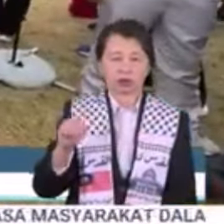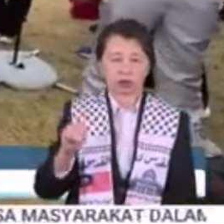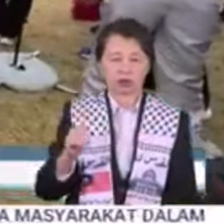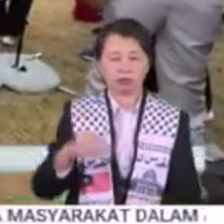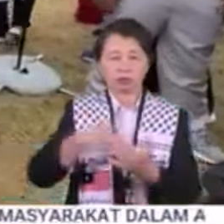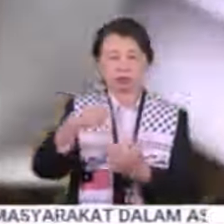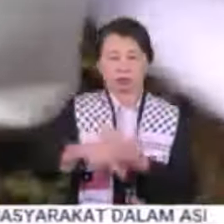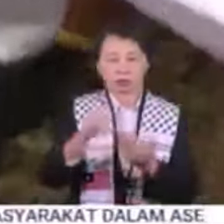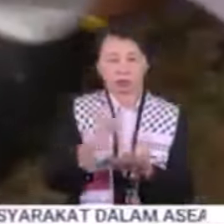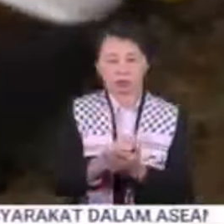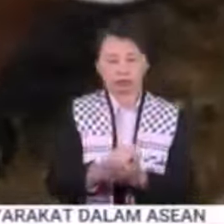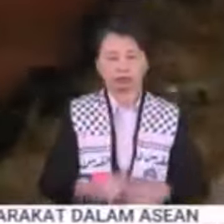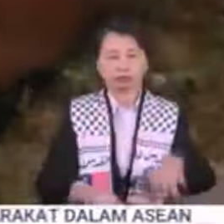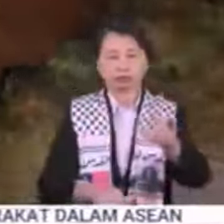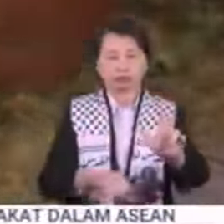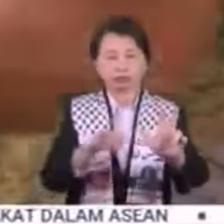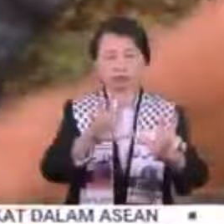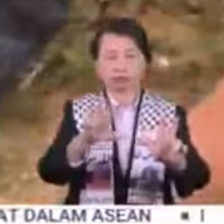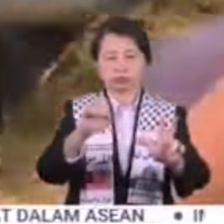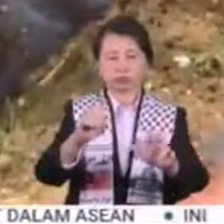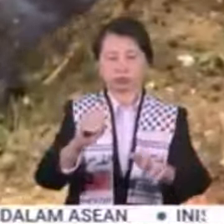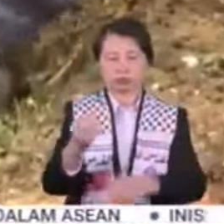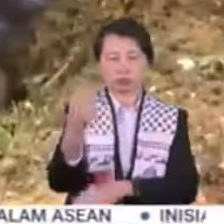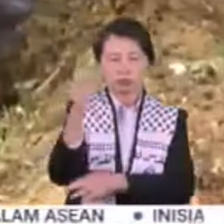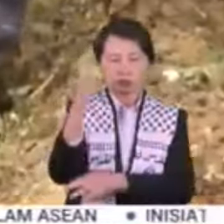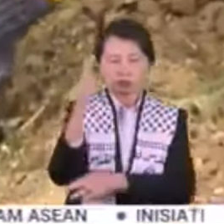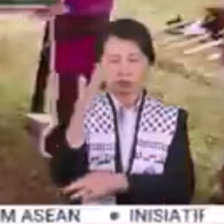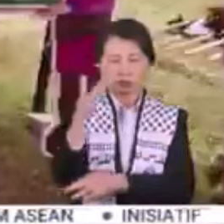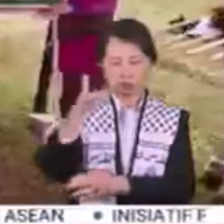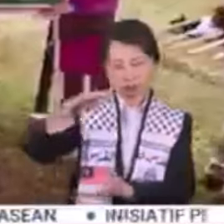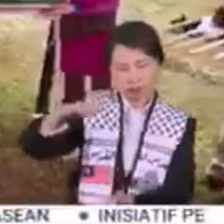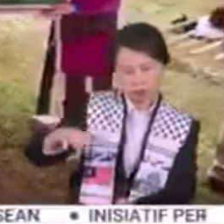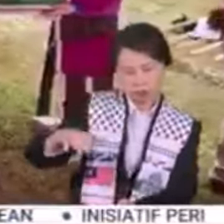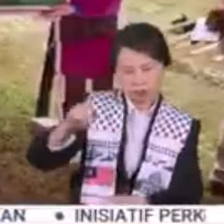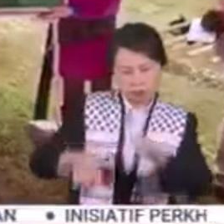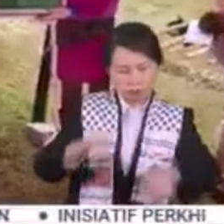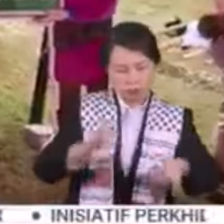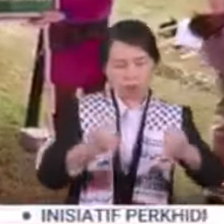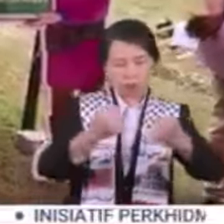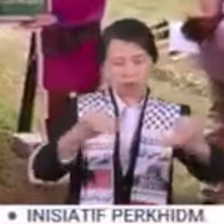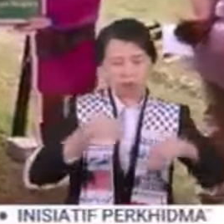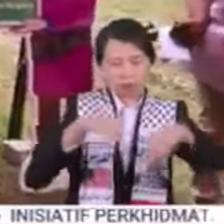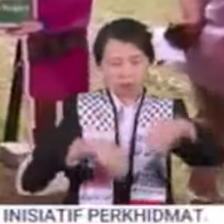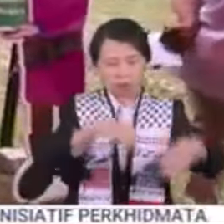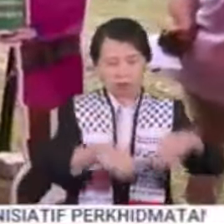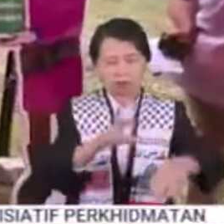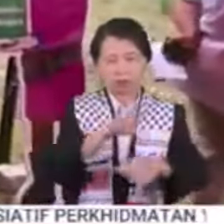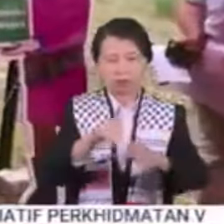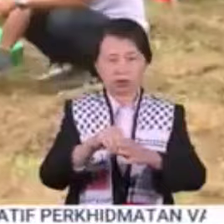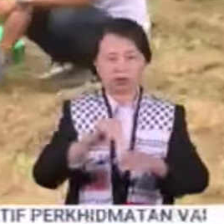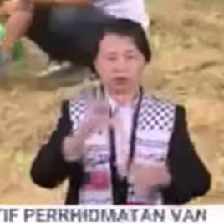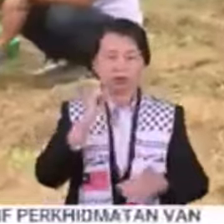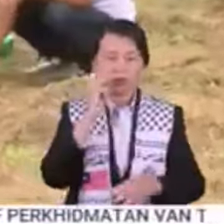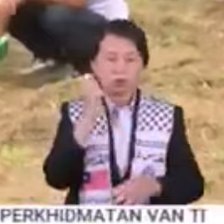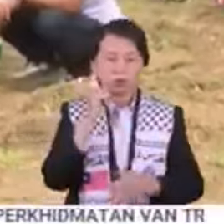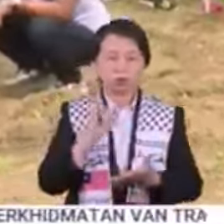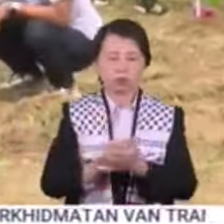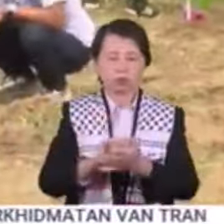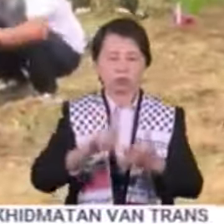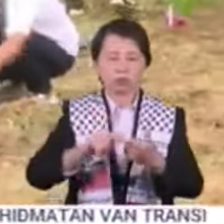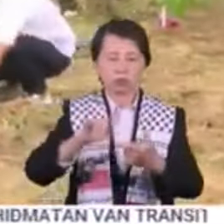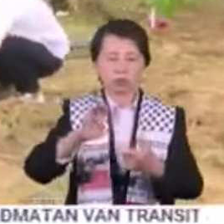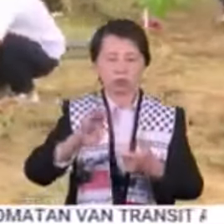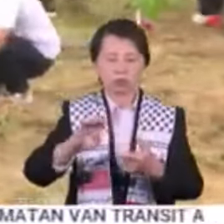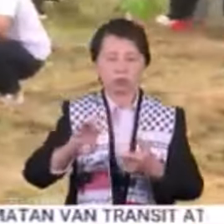pada program tersebut sebanyak 350 batang anak pokok pelbagai jenis ditanam termasuk jambu cemai dan